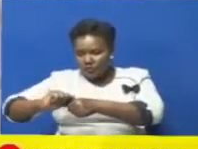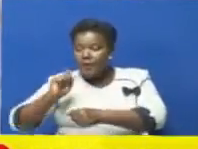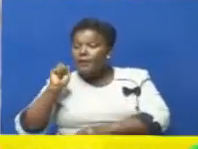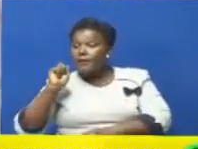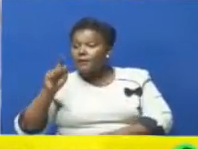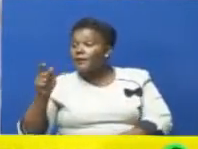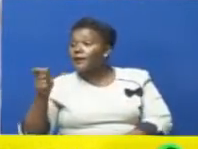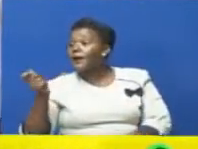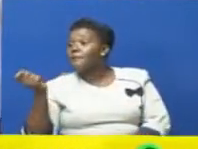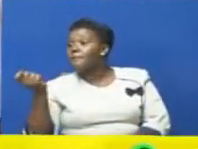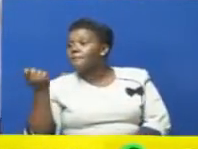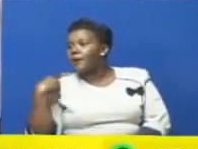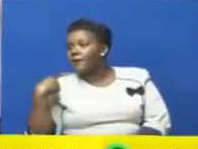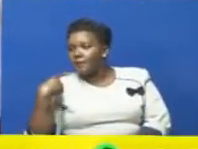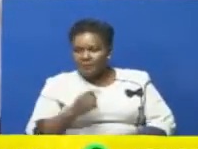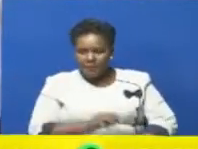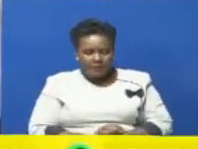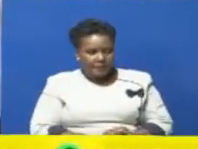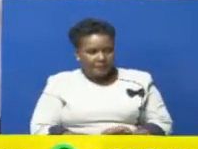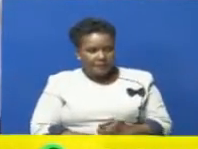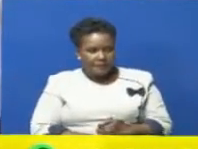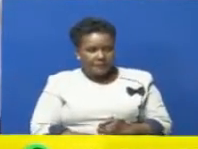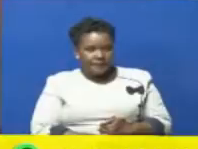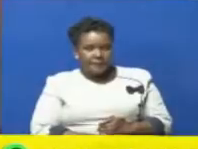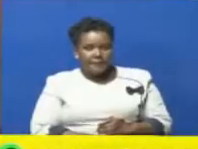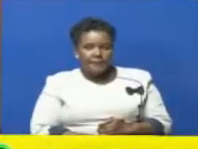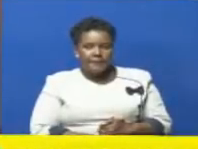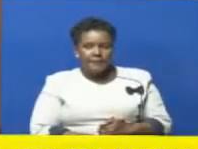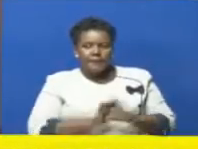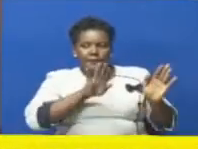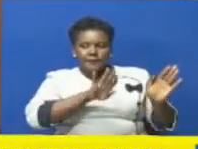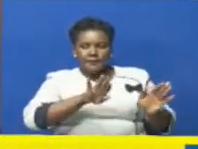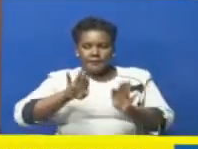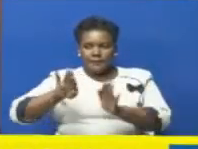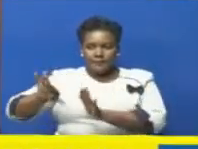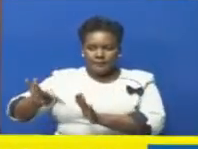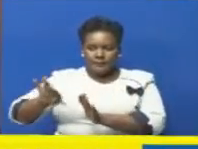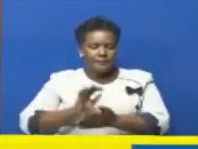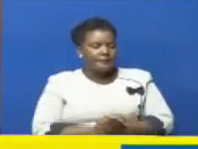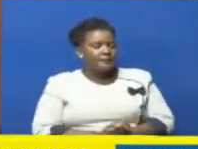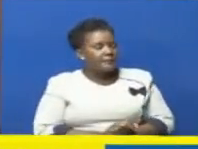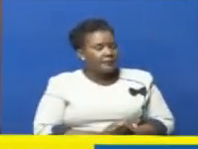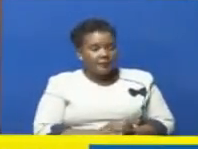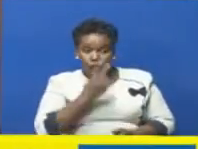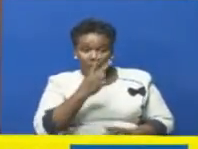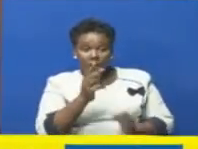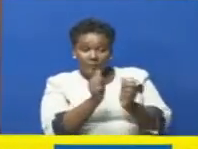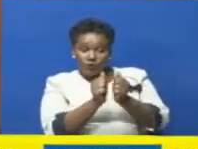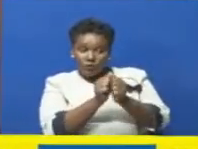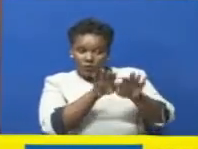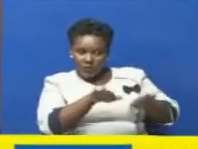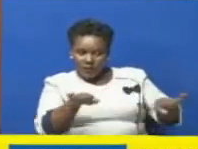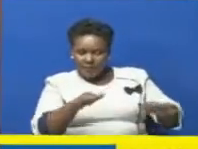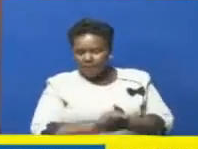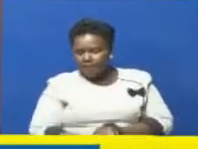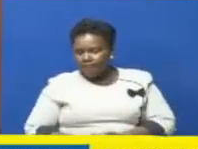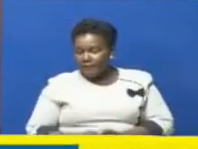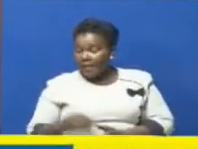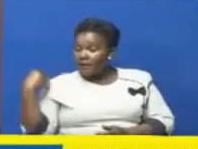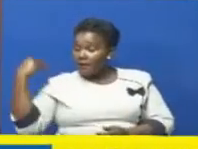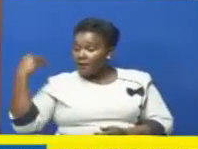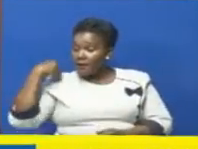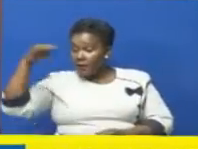Mtwara. Tuangazie masuala ya usalama sasa, ambapo mkuu wa jeshi la polisi nchini IGP Simon